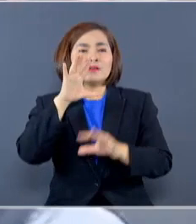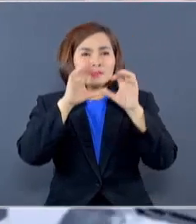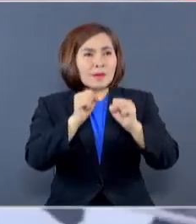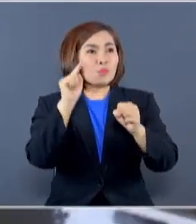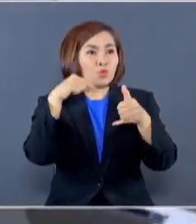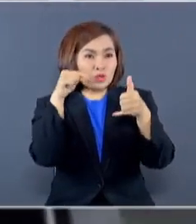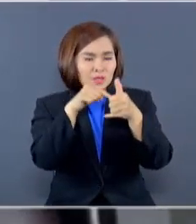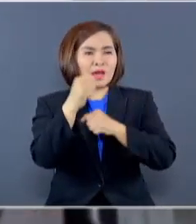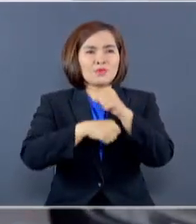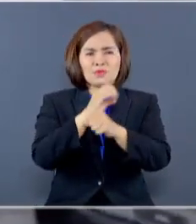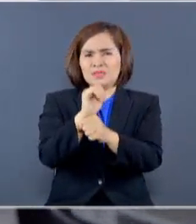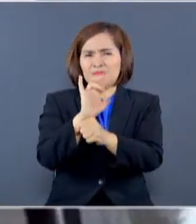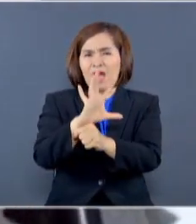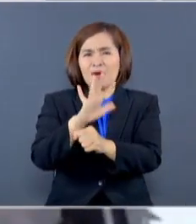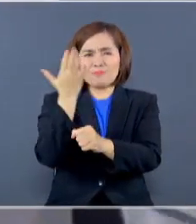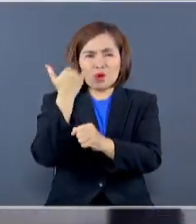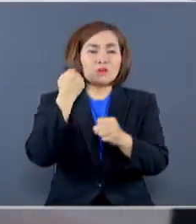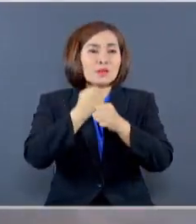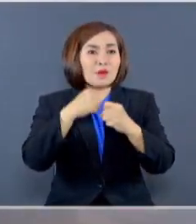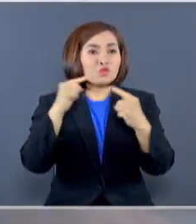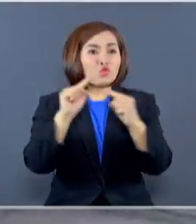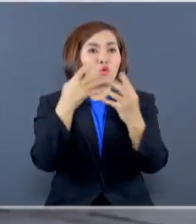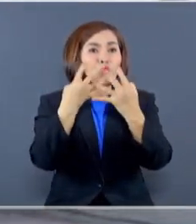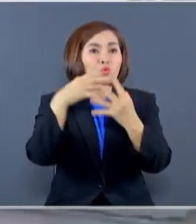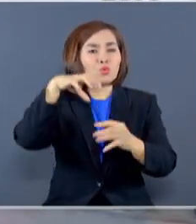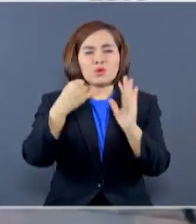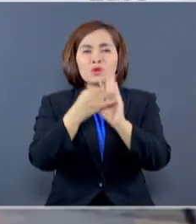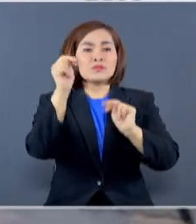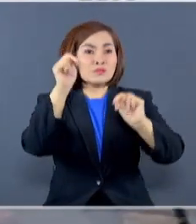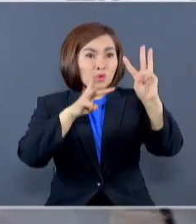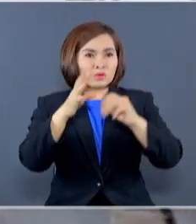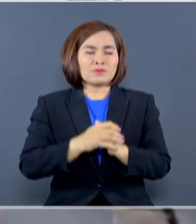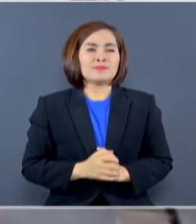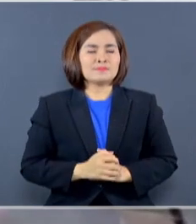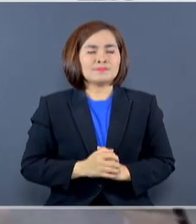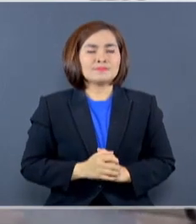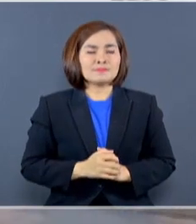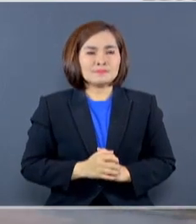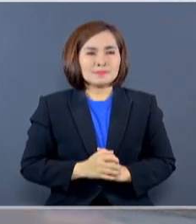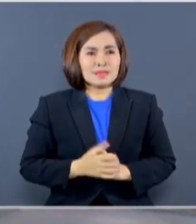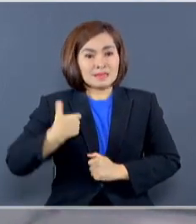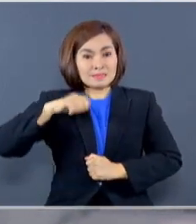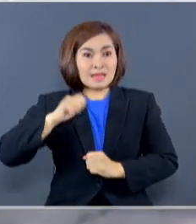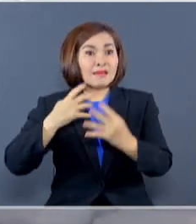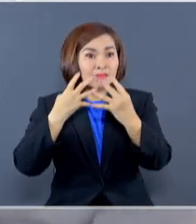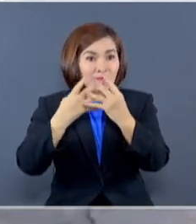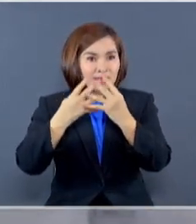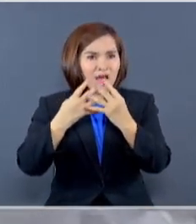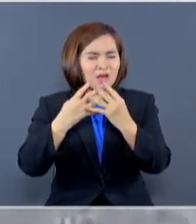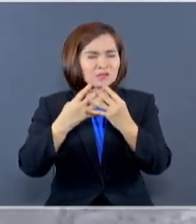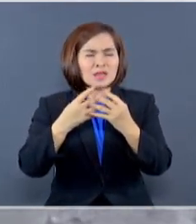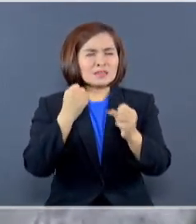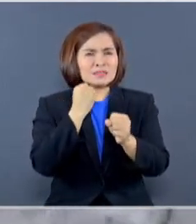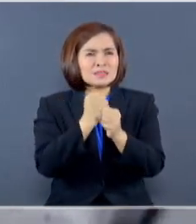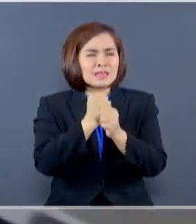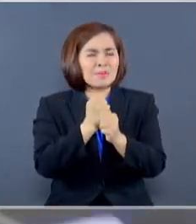ชการชำนาญการ C7 นะครับของเรือนจำกลางนครสวรรค์แล้วก็เป็นผู้ต้องหาตามหมายจับศาลอาญาทุจริตและประพฤติไม่ชอบภาค